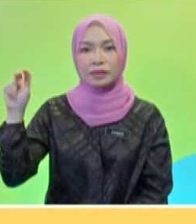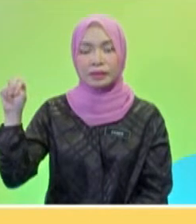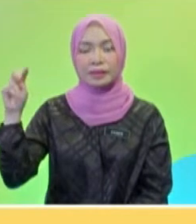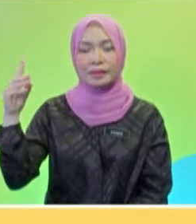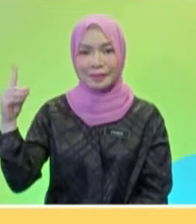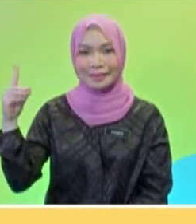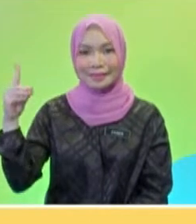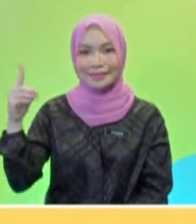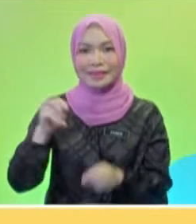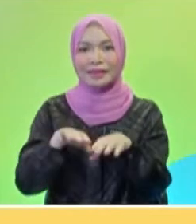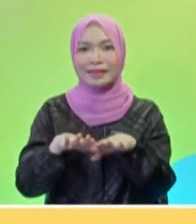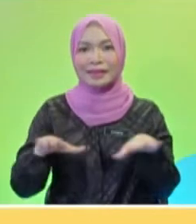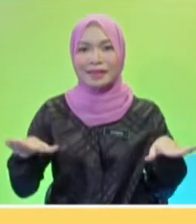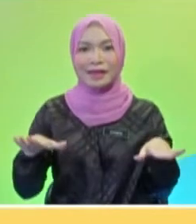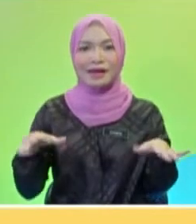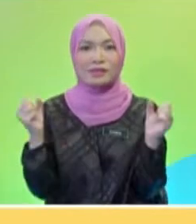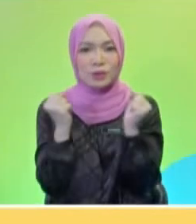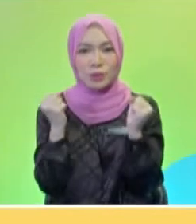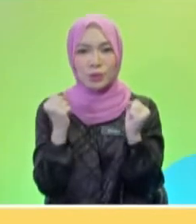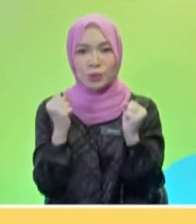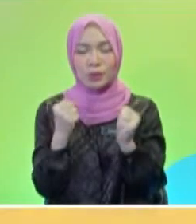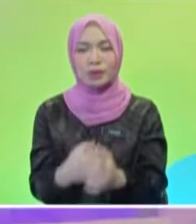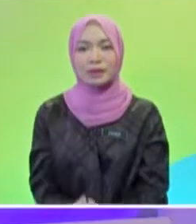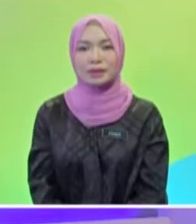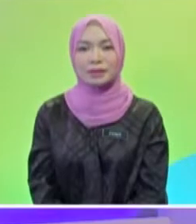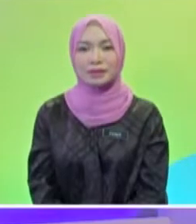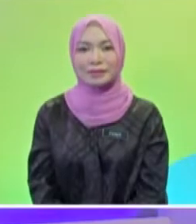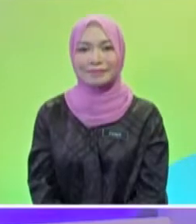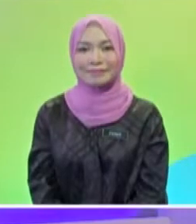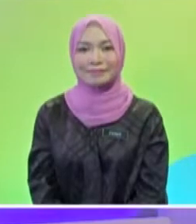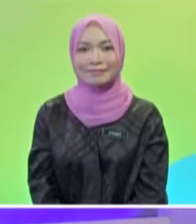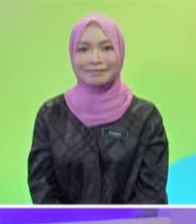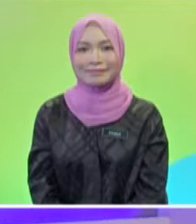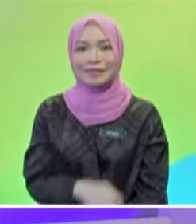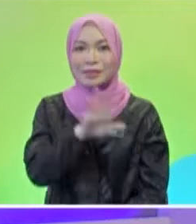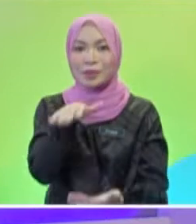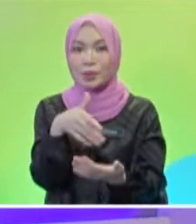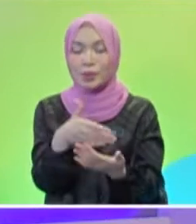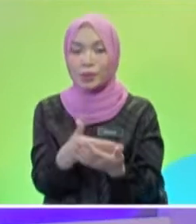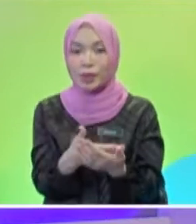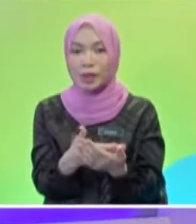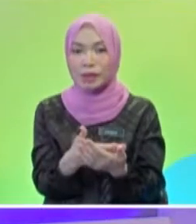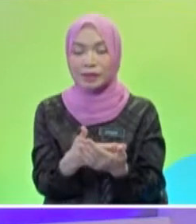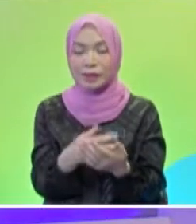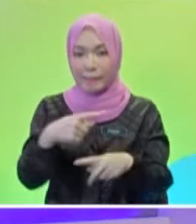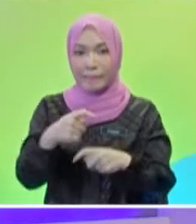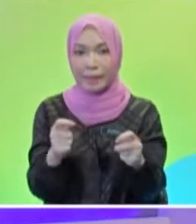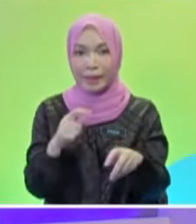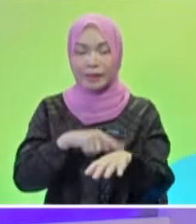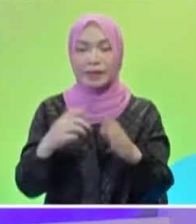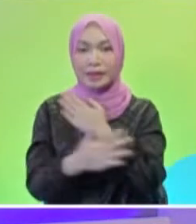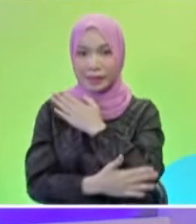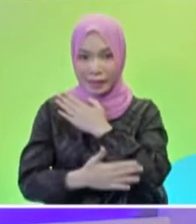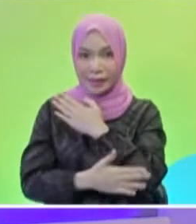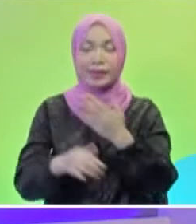ber-ac Oke kerennya hampir keseluruhan negara Dia mempunyai ditutupi nice kek Tetapi dia ada uap air